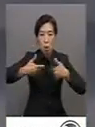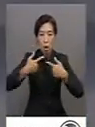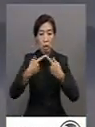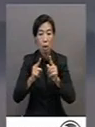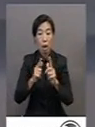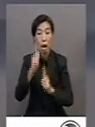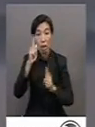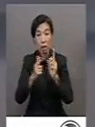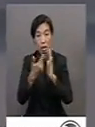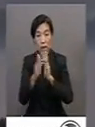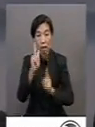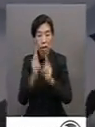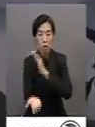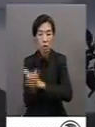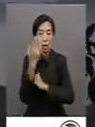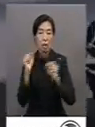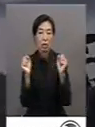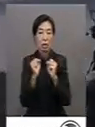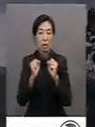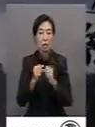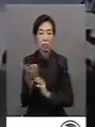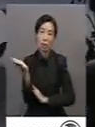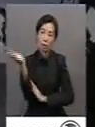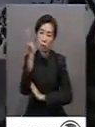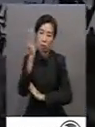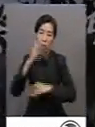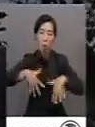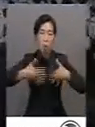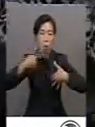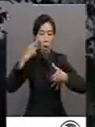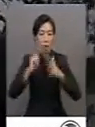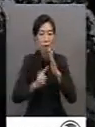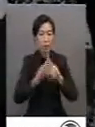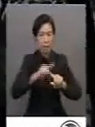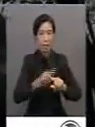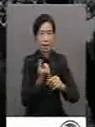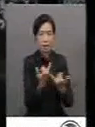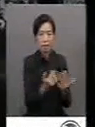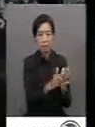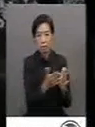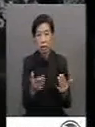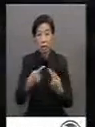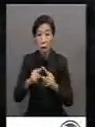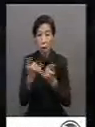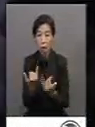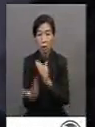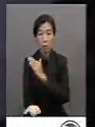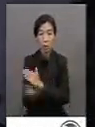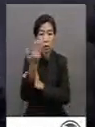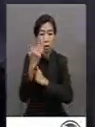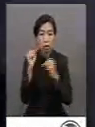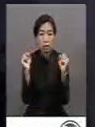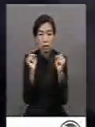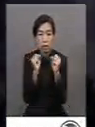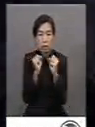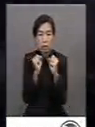ที่จังหวัดเลยนะครับอากาศเย็นในตอนเช้าร้อนในตอนสายของทุกวันครับตั้งแต่ต้นเดือนที่ผ่านมาแต่ช่วงเช้าวันนี้สภาพอากาศเย็นล